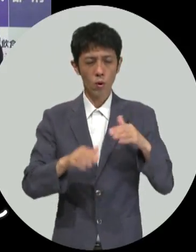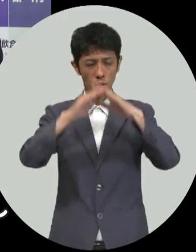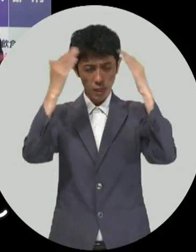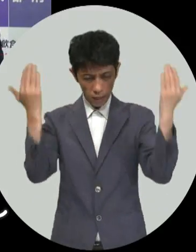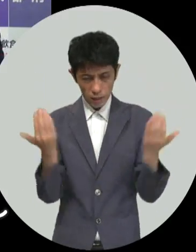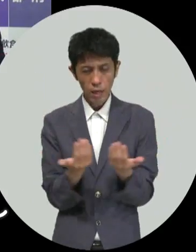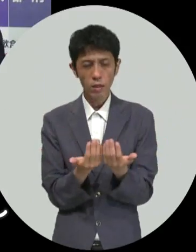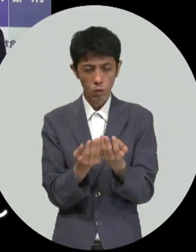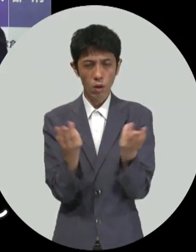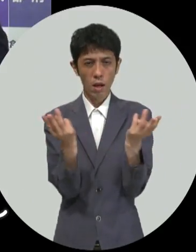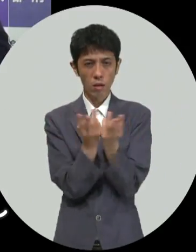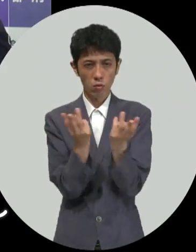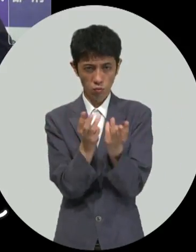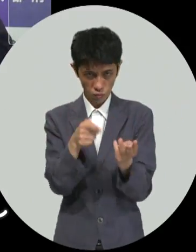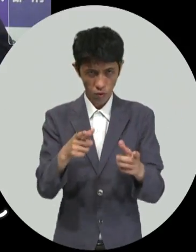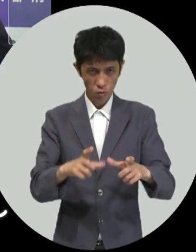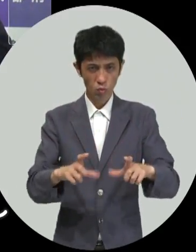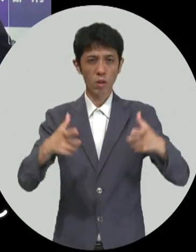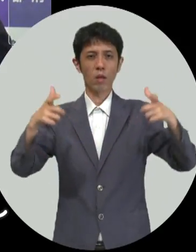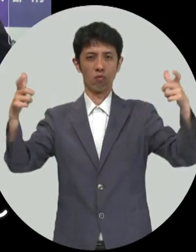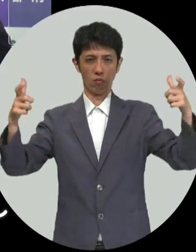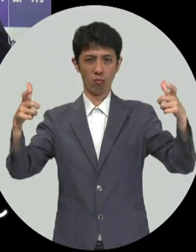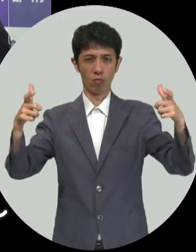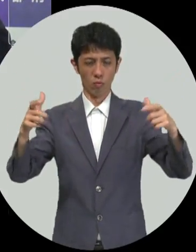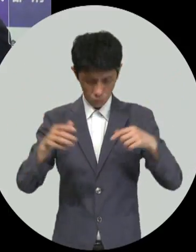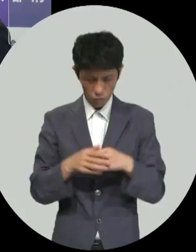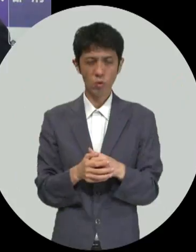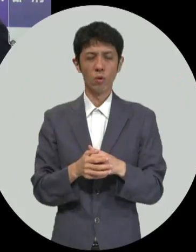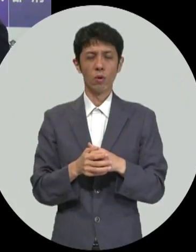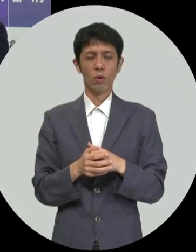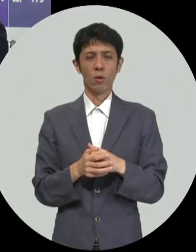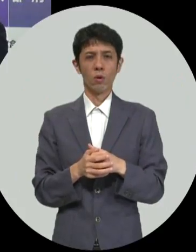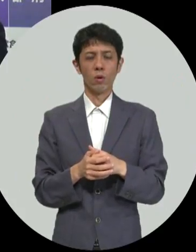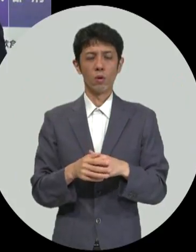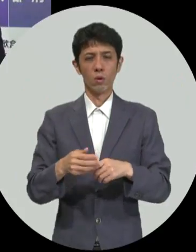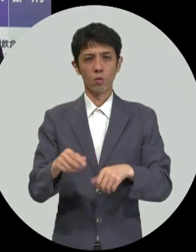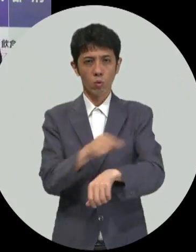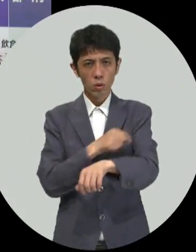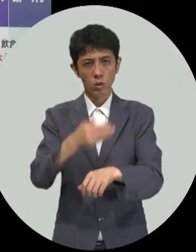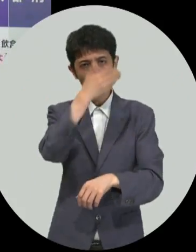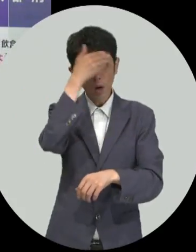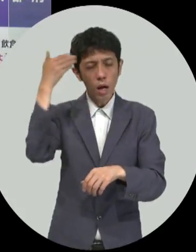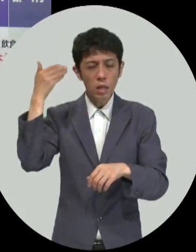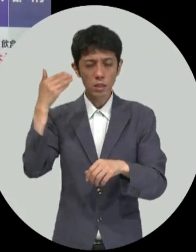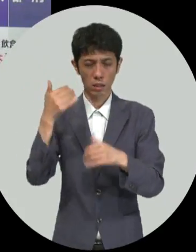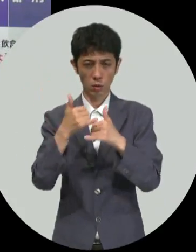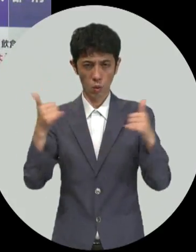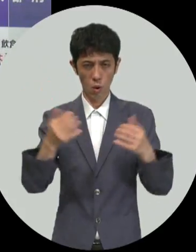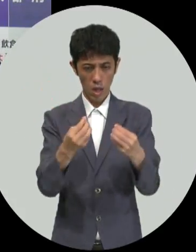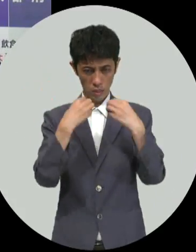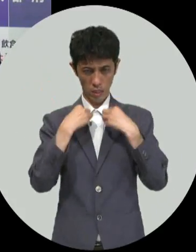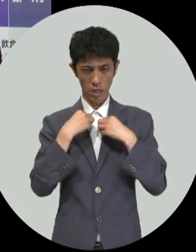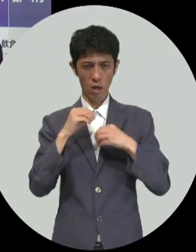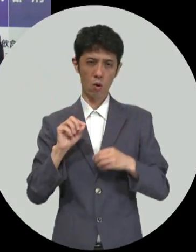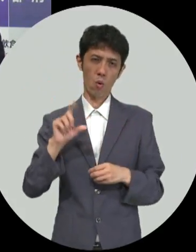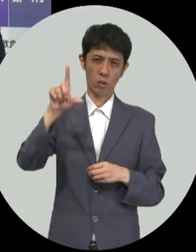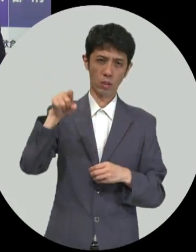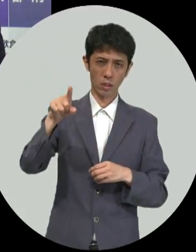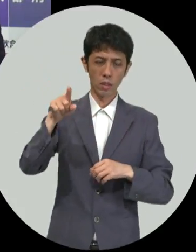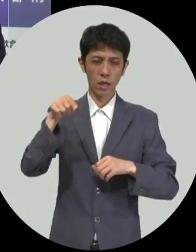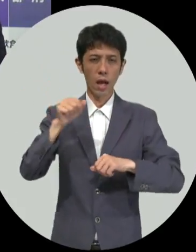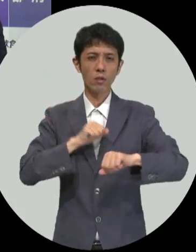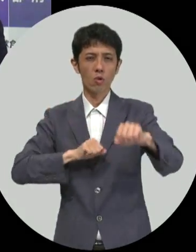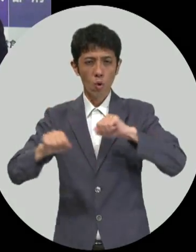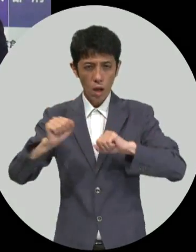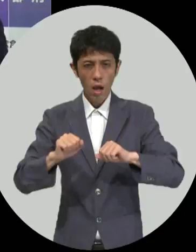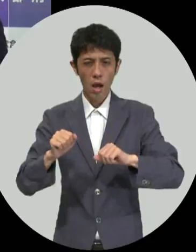感染者が増えていきますと、まあ、こういう状況でございますし、特に若い世代の感染者が多いということは、やはり非常に活動が活発